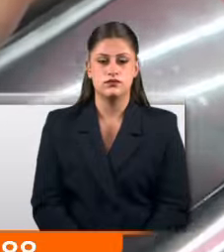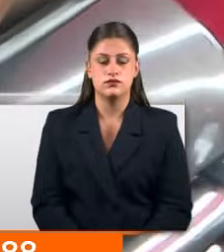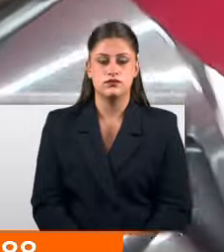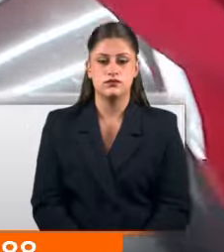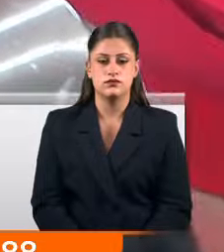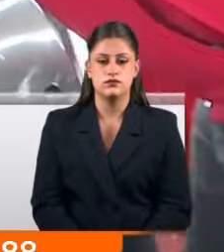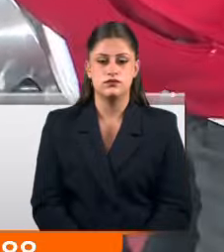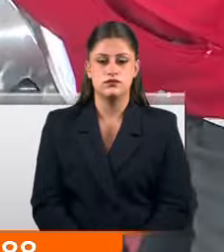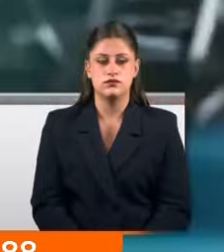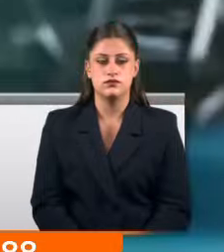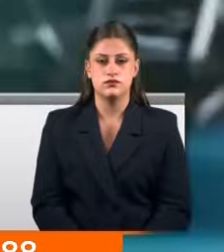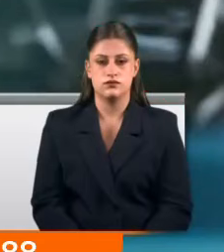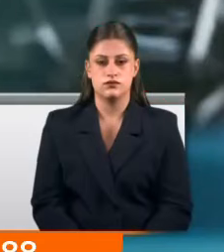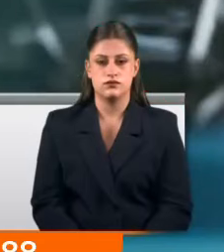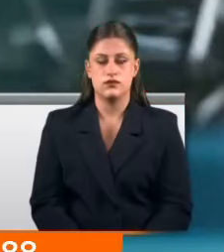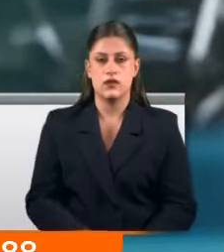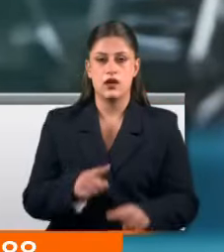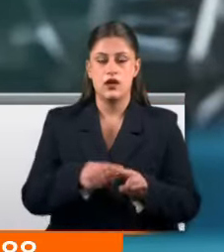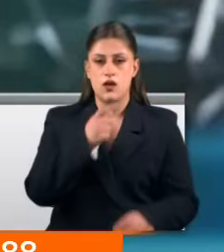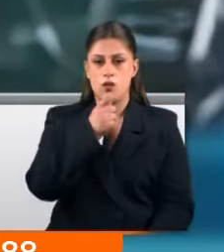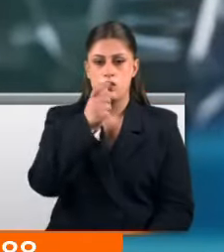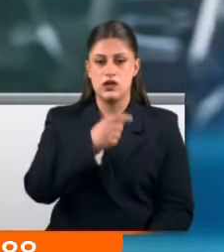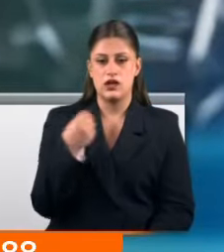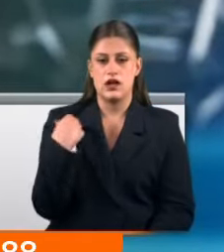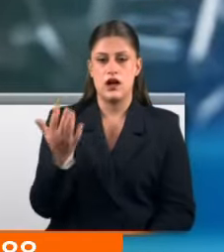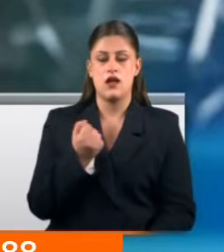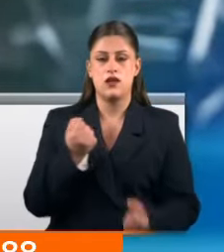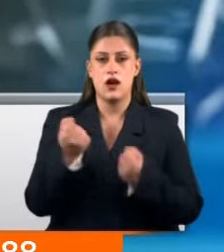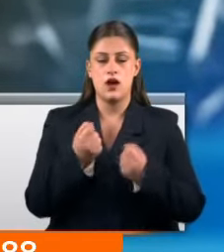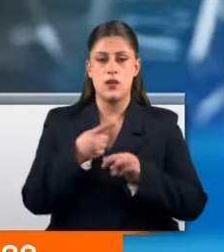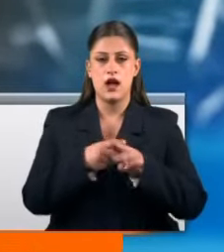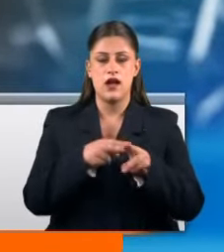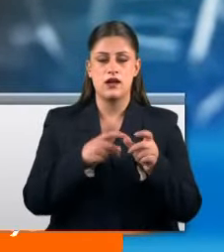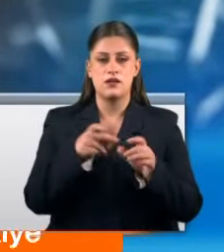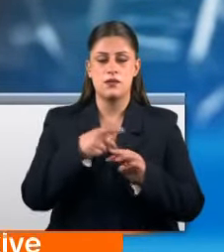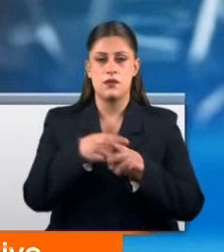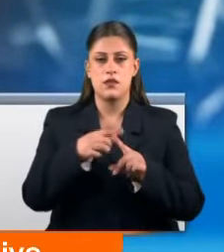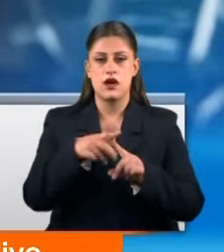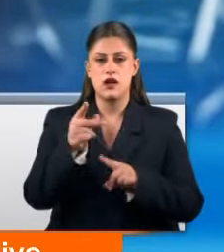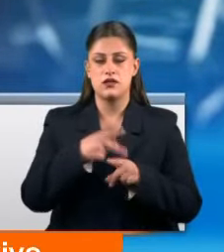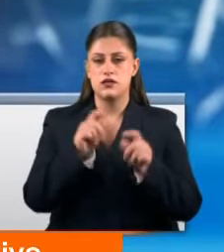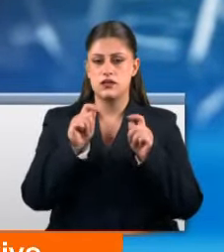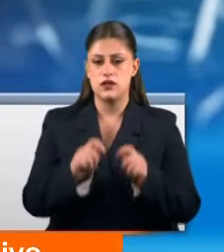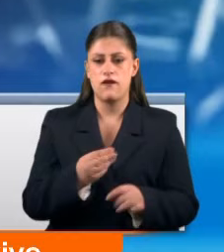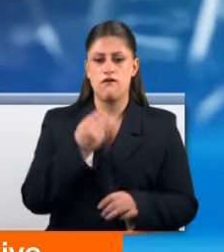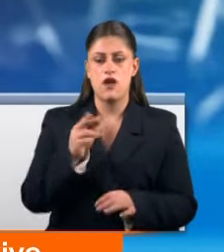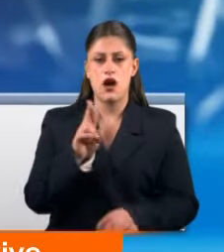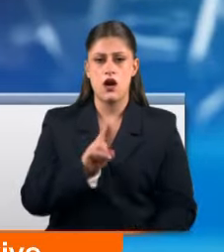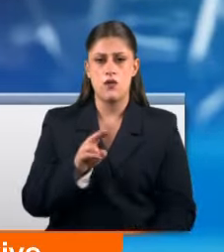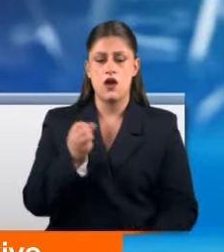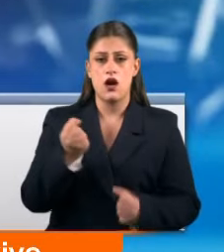duman atmasını olduğunu gördük. Abdullah Şahbudak yeni aldığı arabasına ekspertiz yaptırdı. Verilen raporda aracın